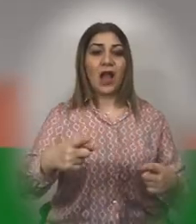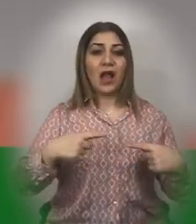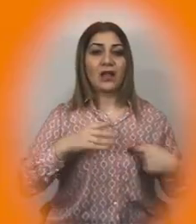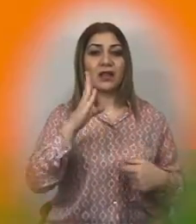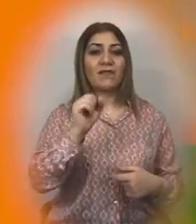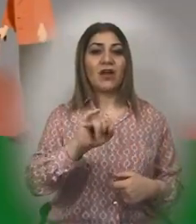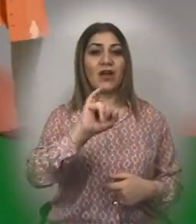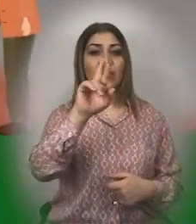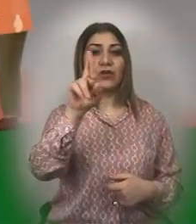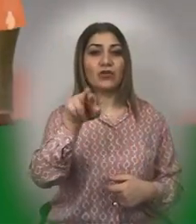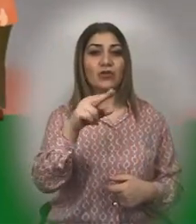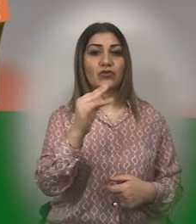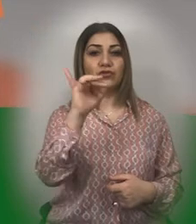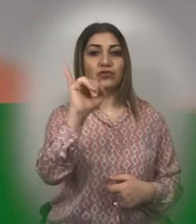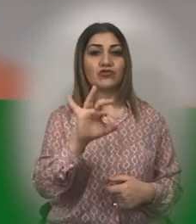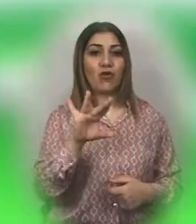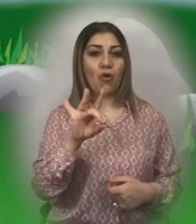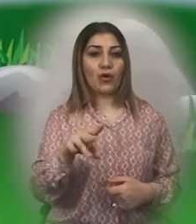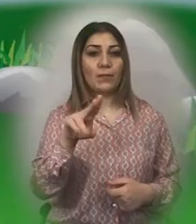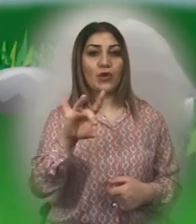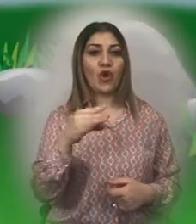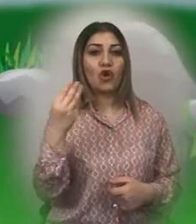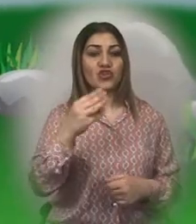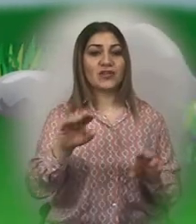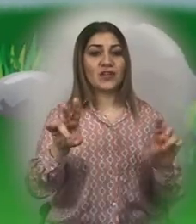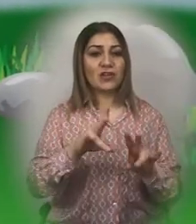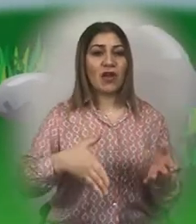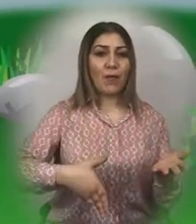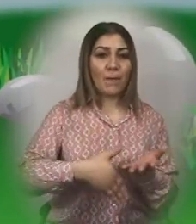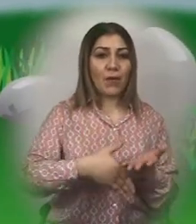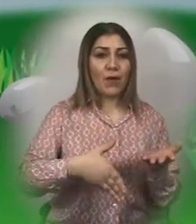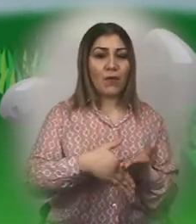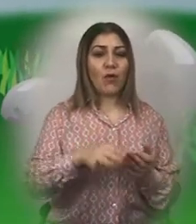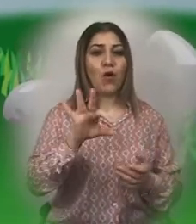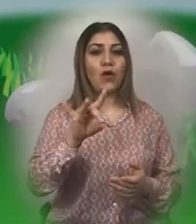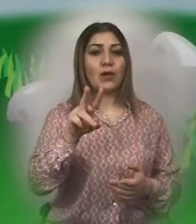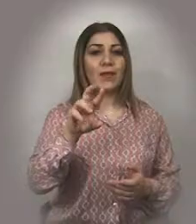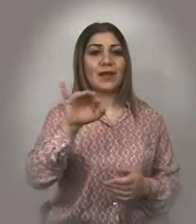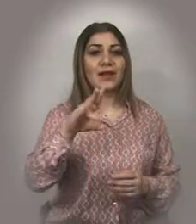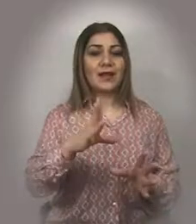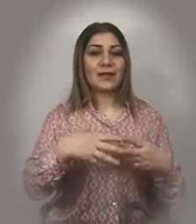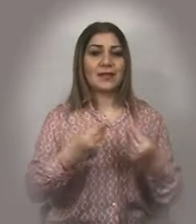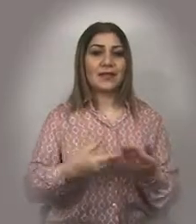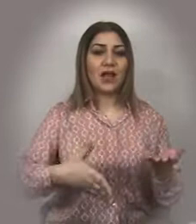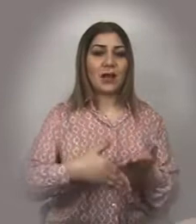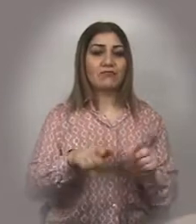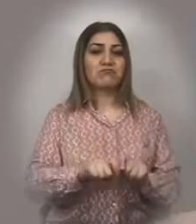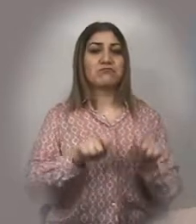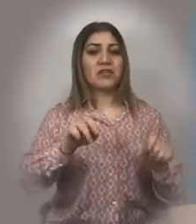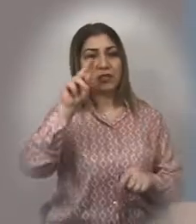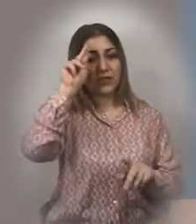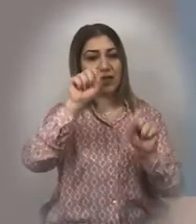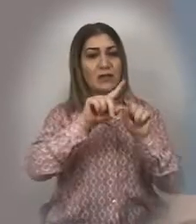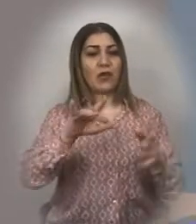Իսկ ամեն ինչ սկսվել է 13-րդ դարում, 1280 թվականին Մշո առաքելոց